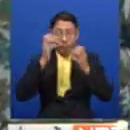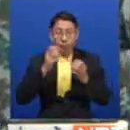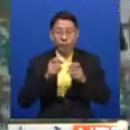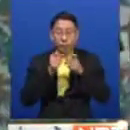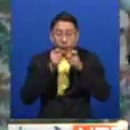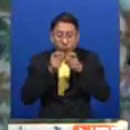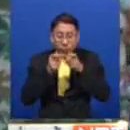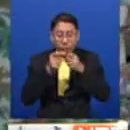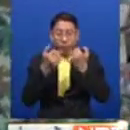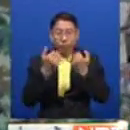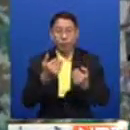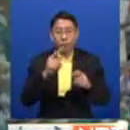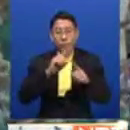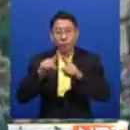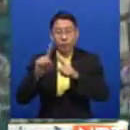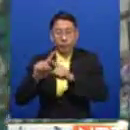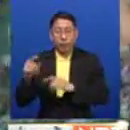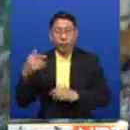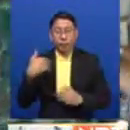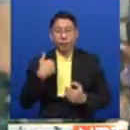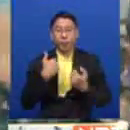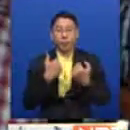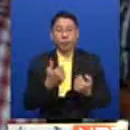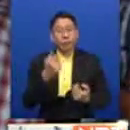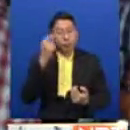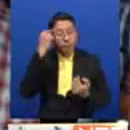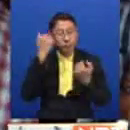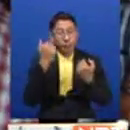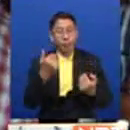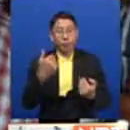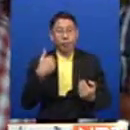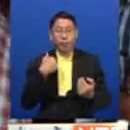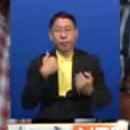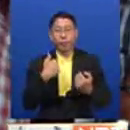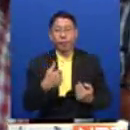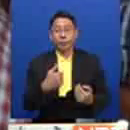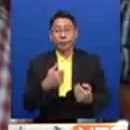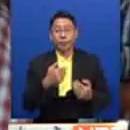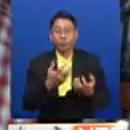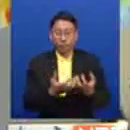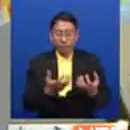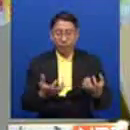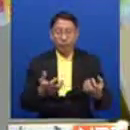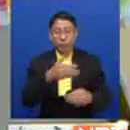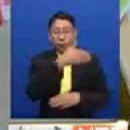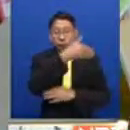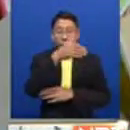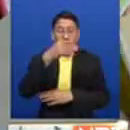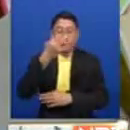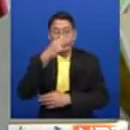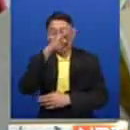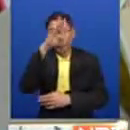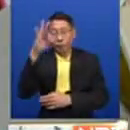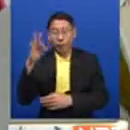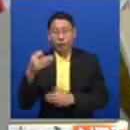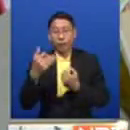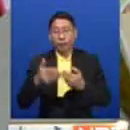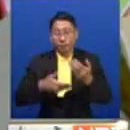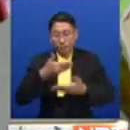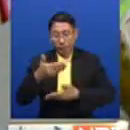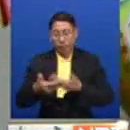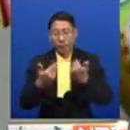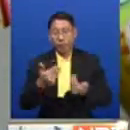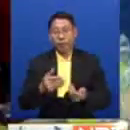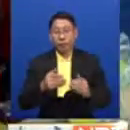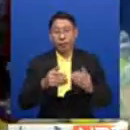งสำเร็จรูปมากมายเลยทีเดียวใช่ไหมคะซึ่งหลังจากนี้ค่ะจะนำสินค้าธงฟ้าไปจำหน่ายให้กับประชาชน